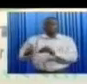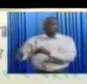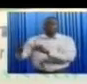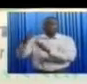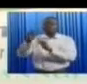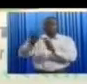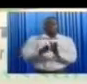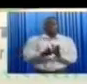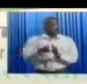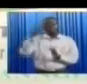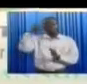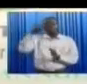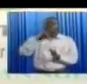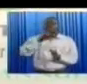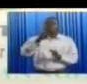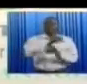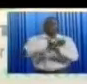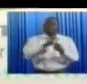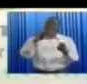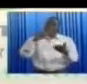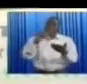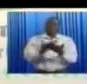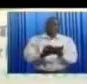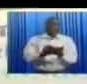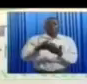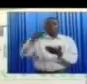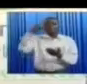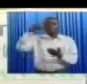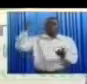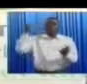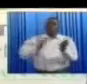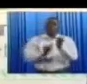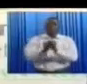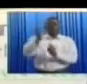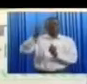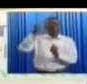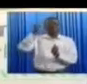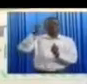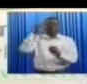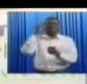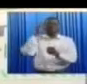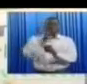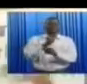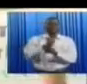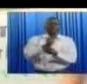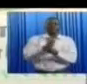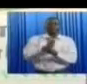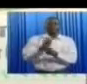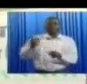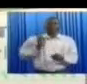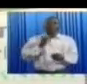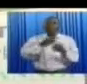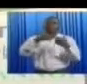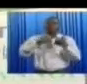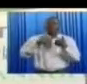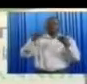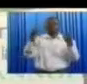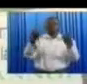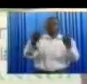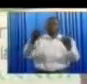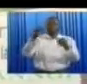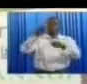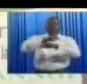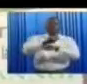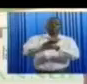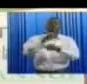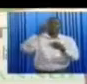organisationnel pour être plus efficace, pour qu'il y ait plus de synergie entre les différents acteurs. Vous savez qu'il y a une multiplicité d'actions